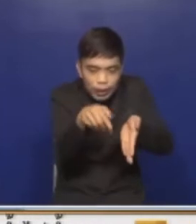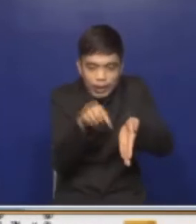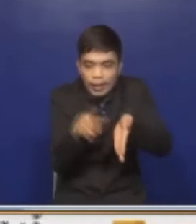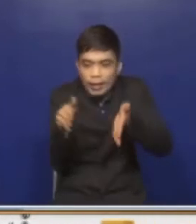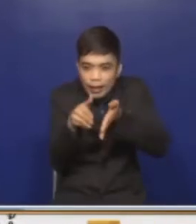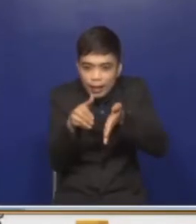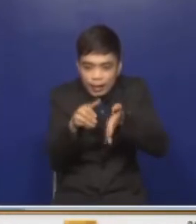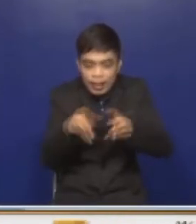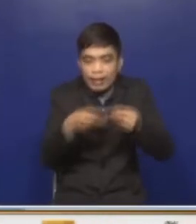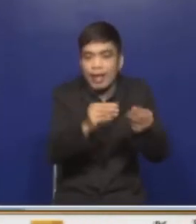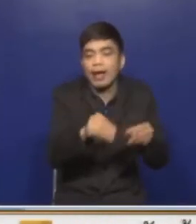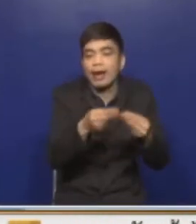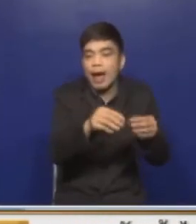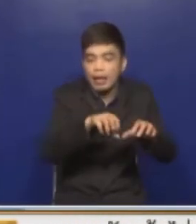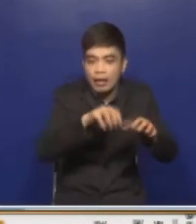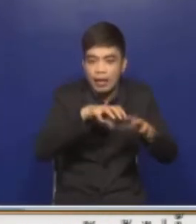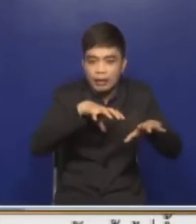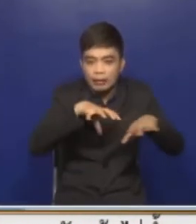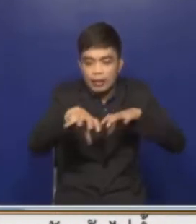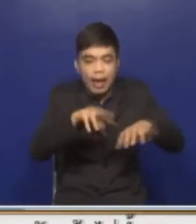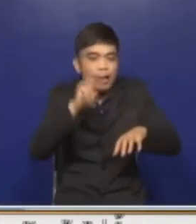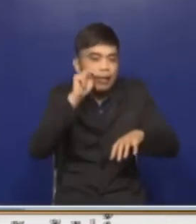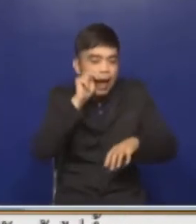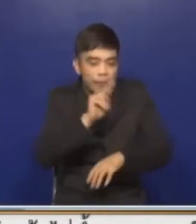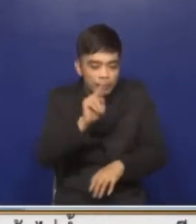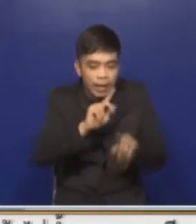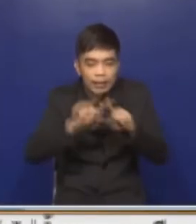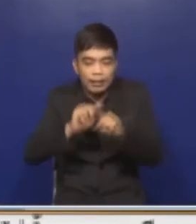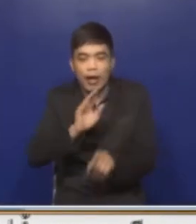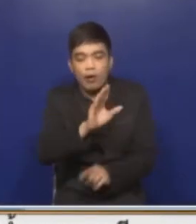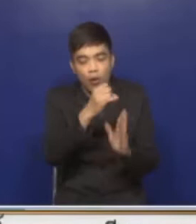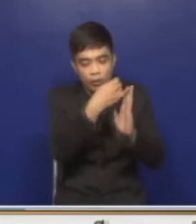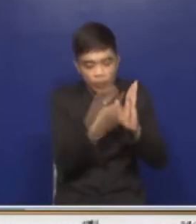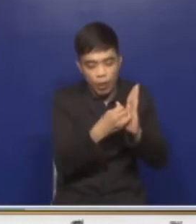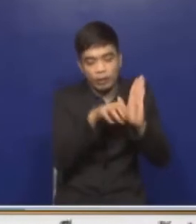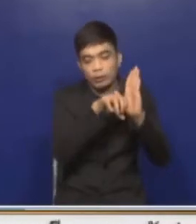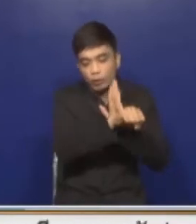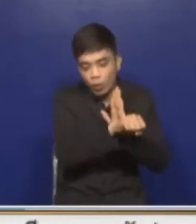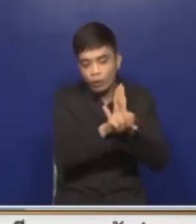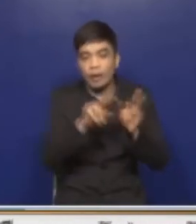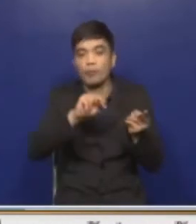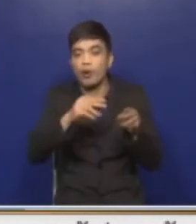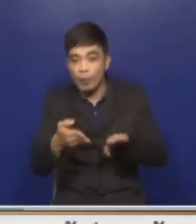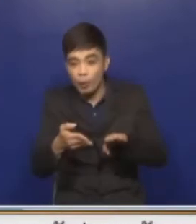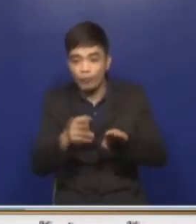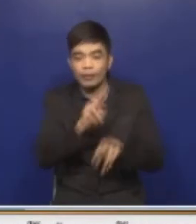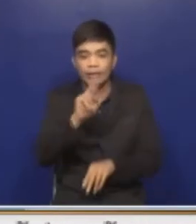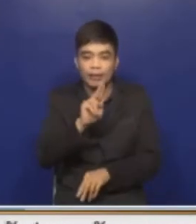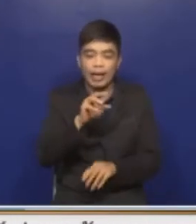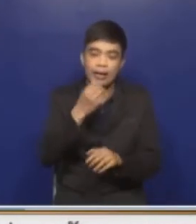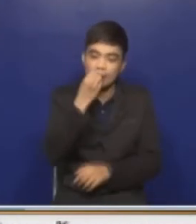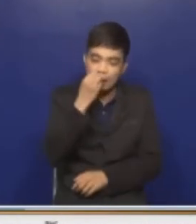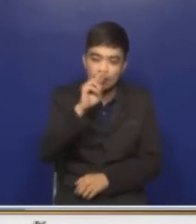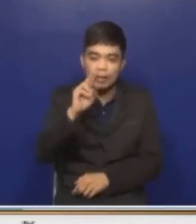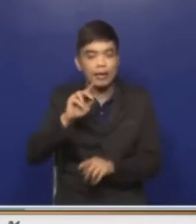คนสองจังหวัดโซนอันนี้คือสกลกับนครพนมมันจะเป็นความหวังว่าวัน